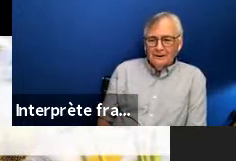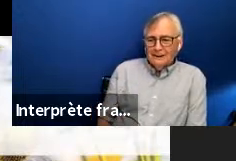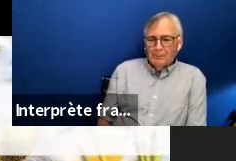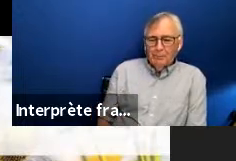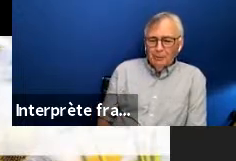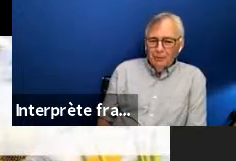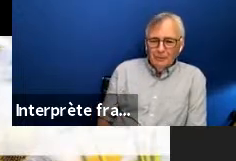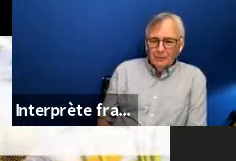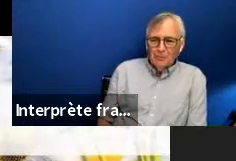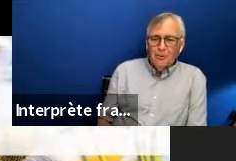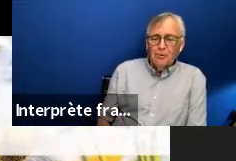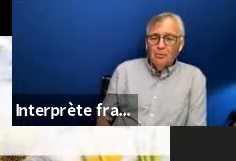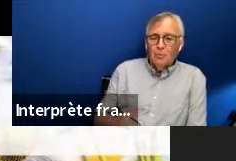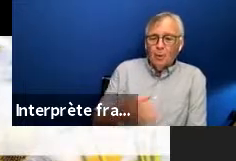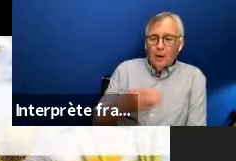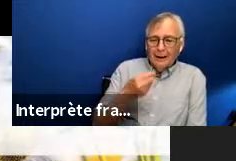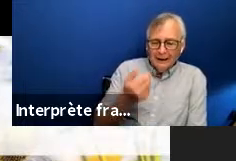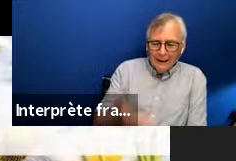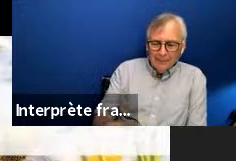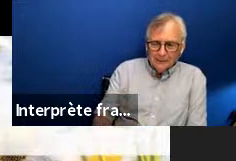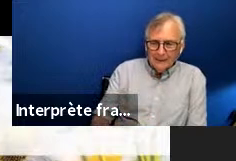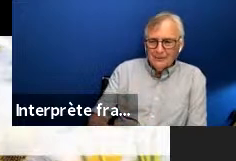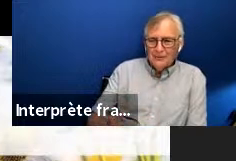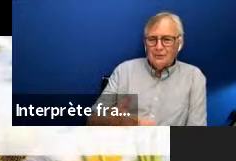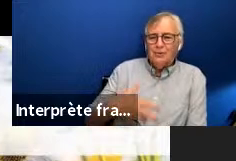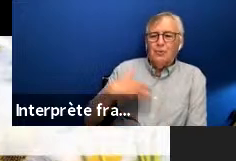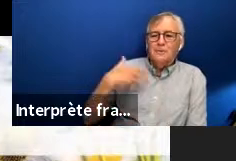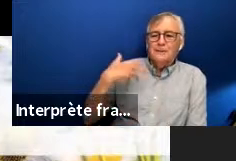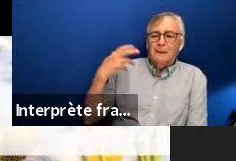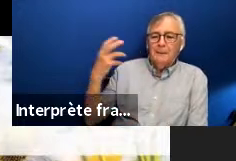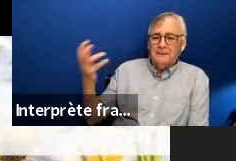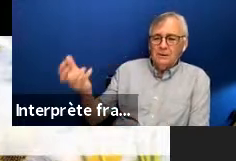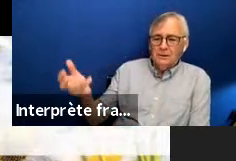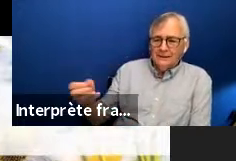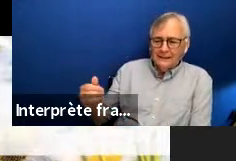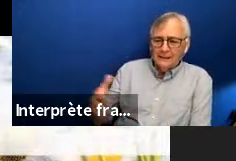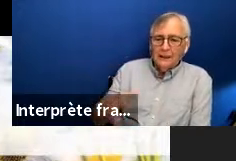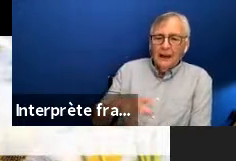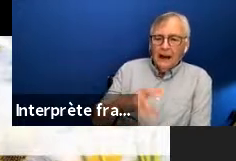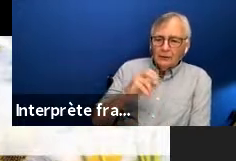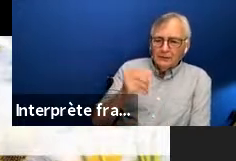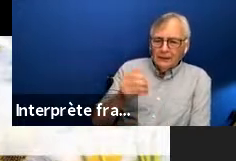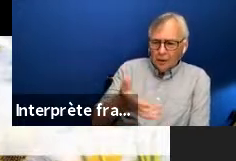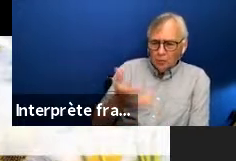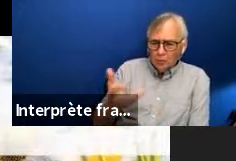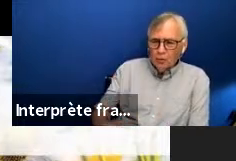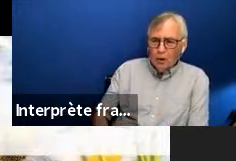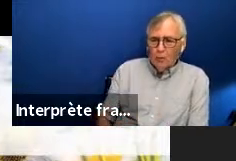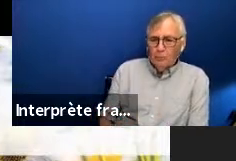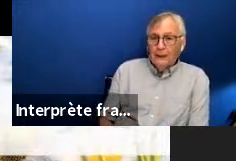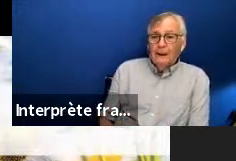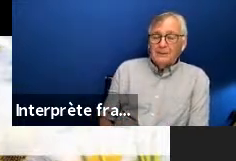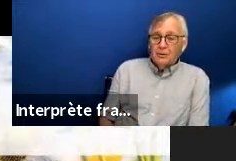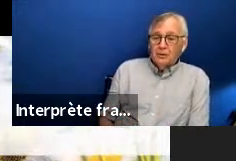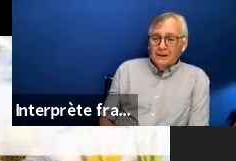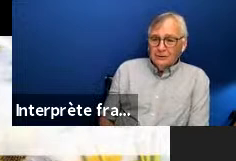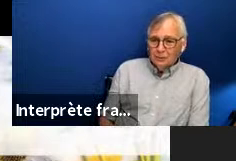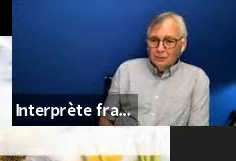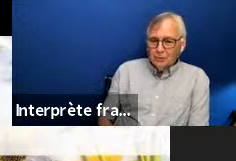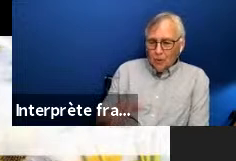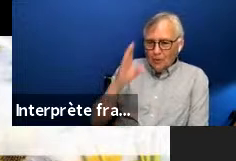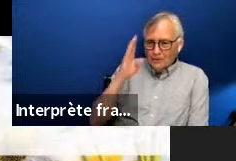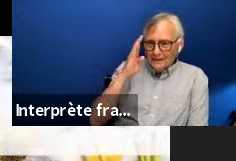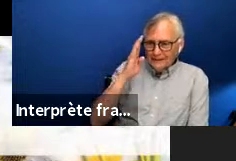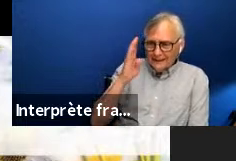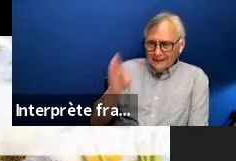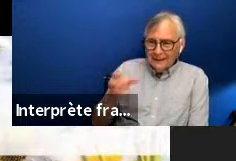sourdes sont beaucoup moins importantes que ceux causés par les personnes entendantes en tenant compte du nombre. Parce que les